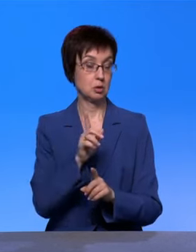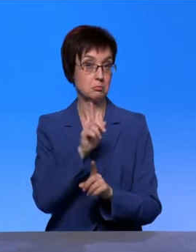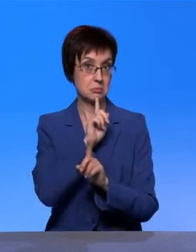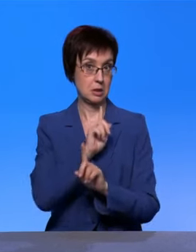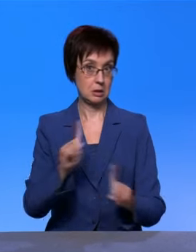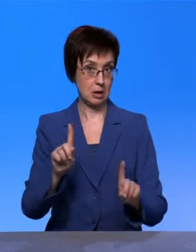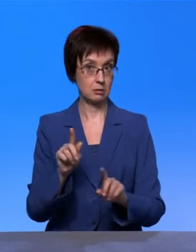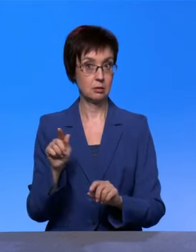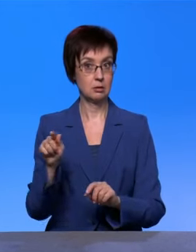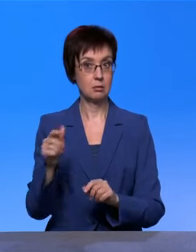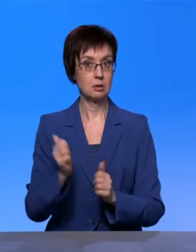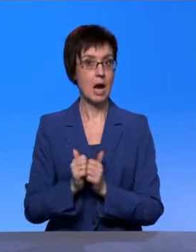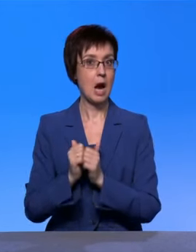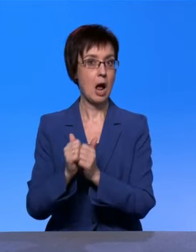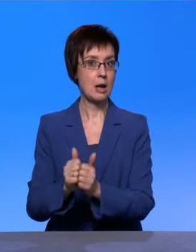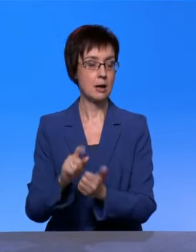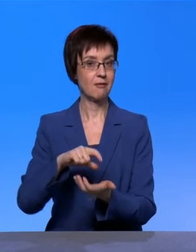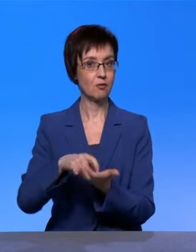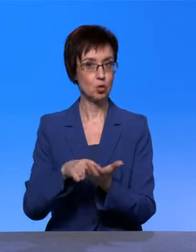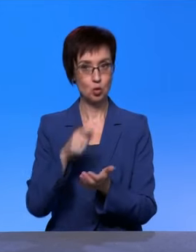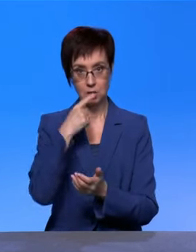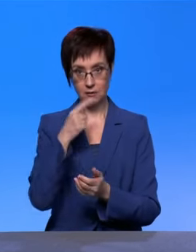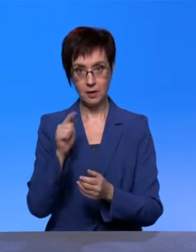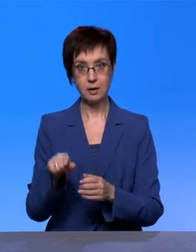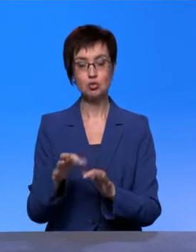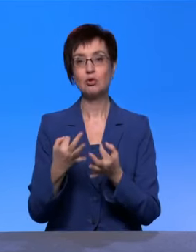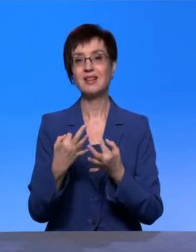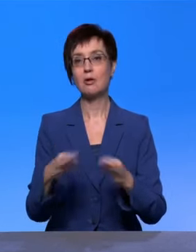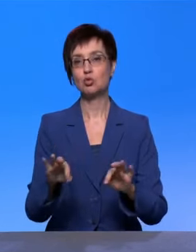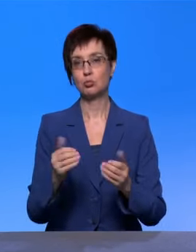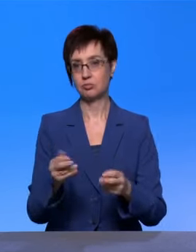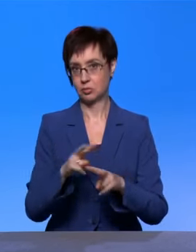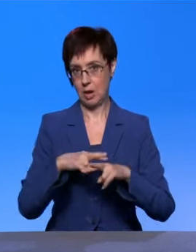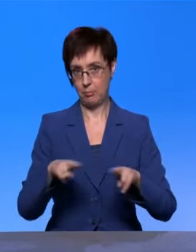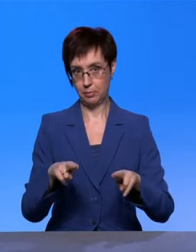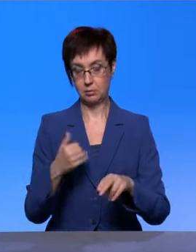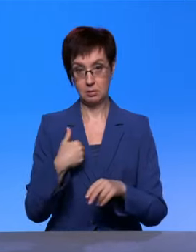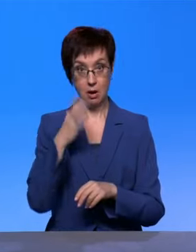в Бауманском, у нас спокойно было 89-90% в иногородних группах.